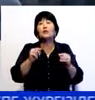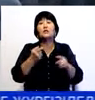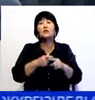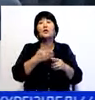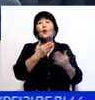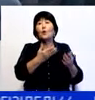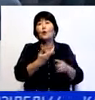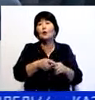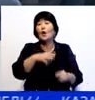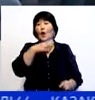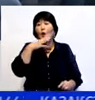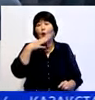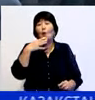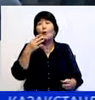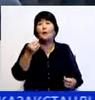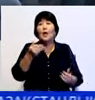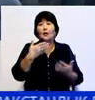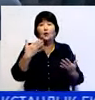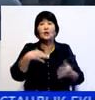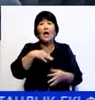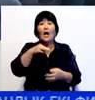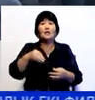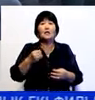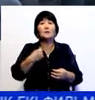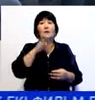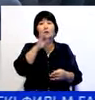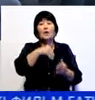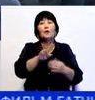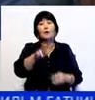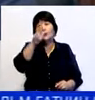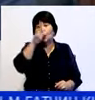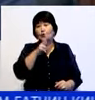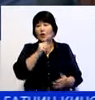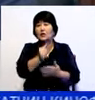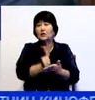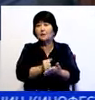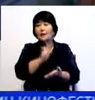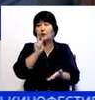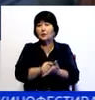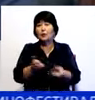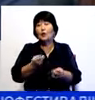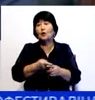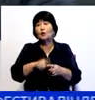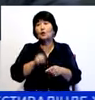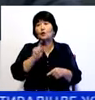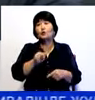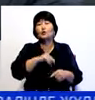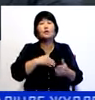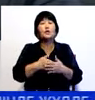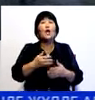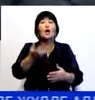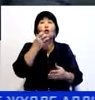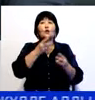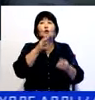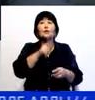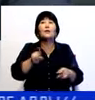olarda köp karajat da jok, artık malaikat olup tüşünüpçe. Bırak 3 aylık zapasımız bolu kerek. Sol boyunca jumış jasawımız kerek. Жылыту